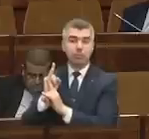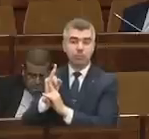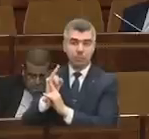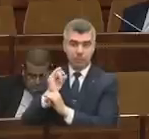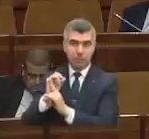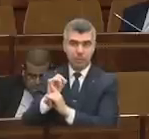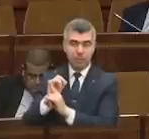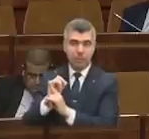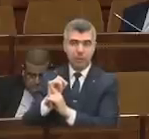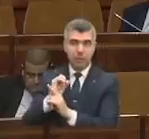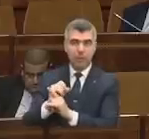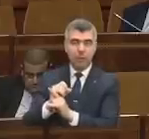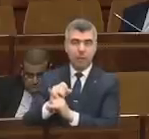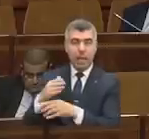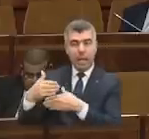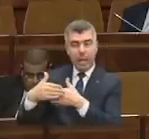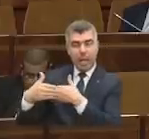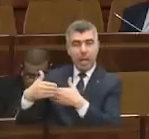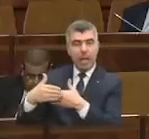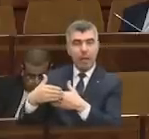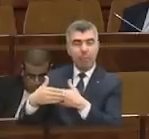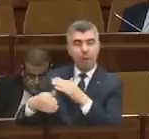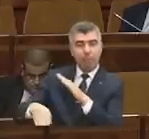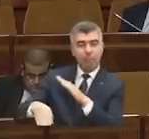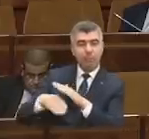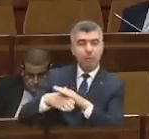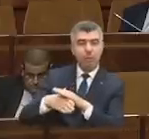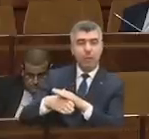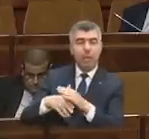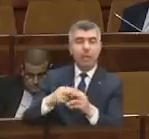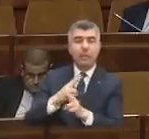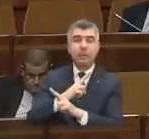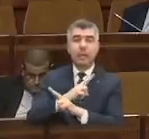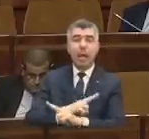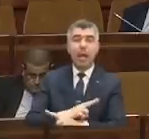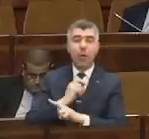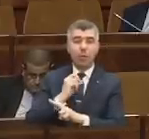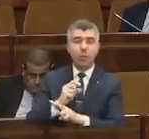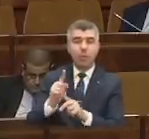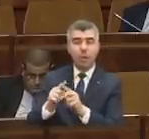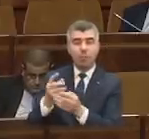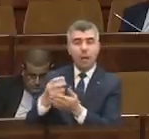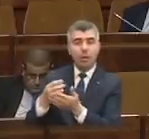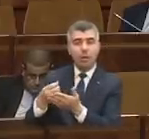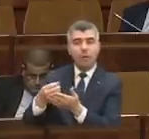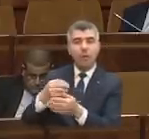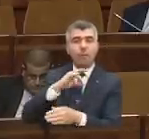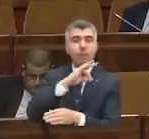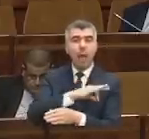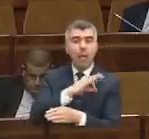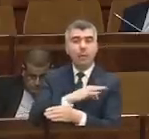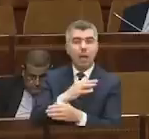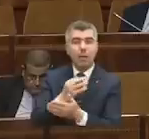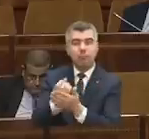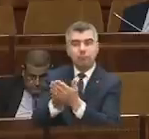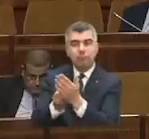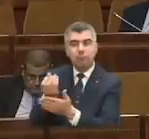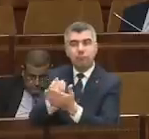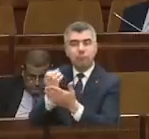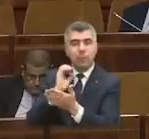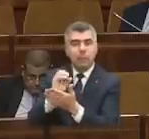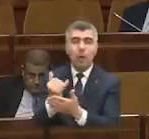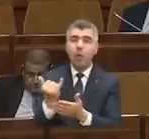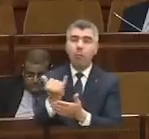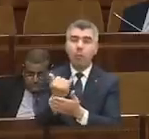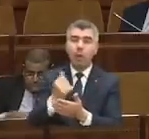الذين سيحالون على التقاعد قصد الاستفاده من تجاربهم وساقل مواهبهم